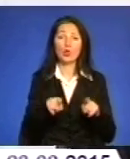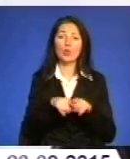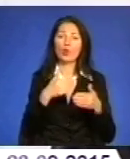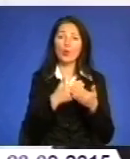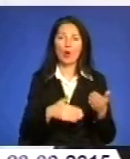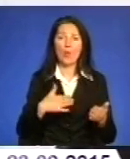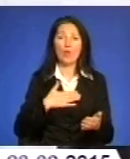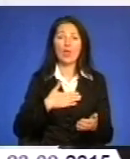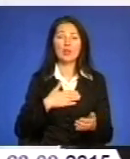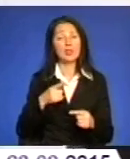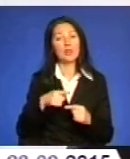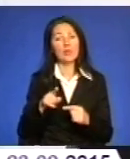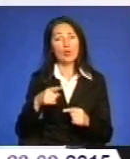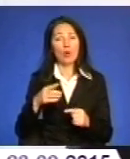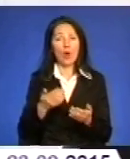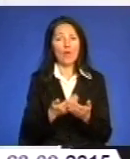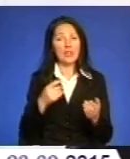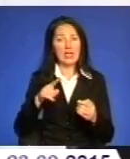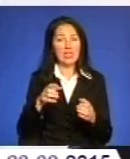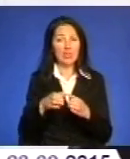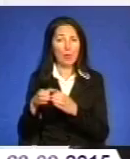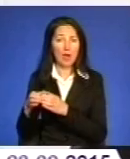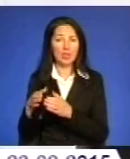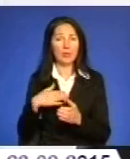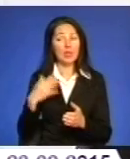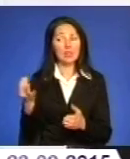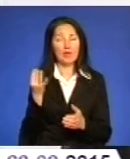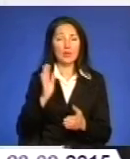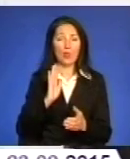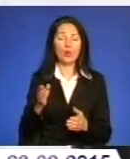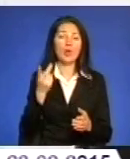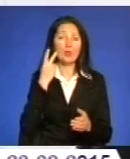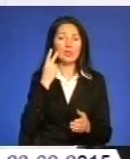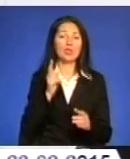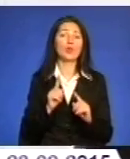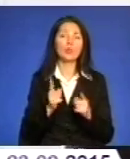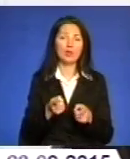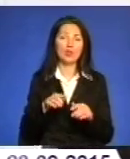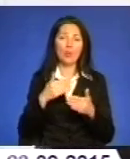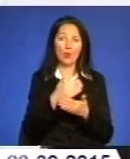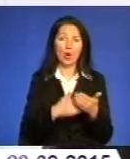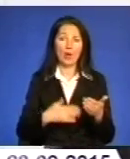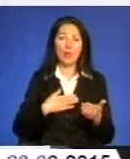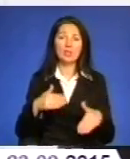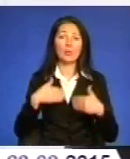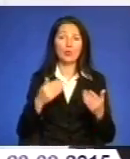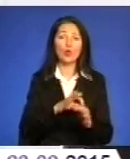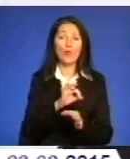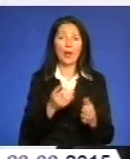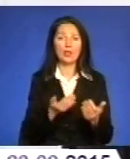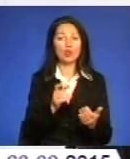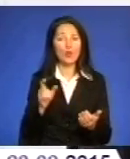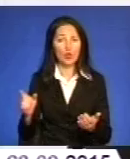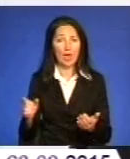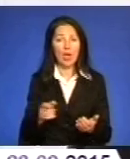на відміну, напевно, від інших, тому що ми десь цікавимося, буде постійно діюча програма. Тобто ми запропонуємо проєкт, і якщо в людей, у